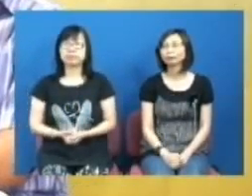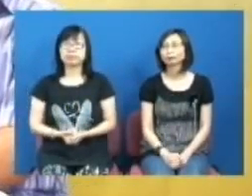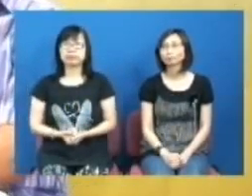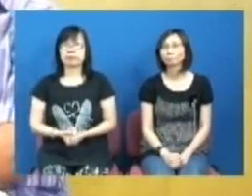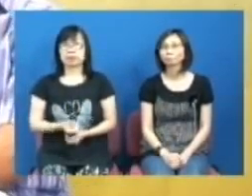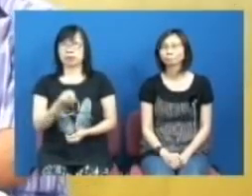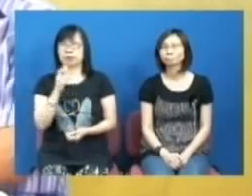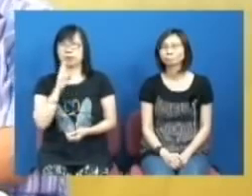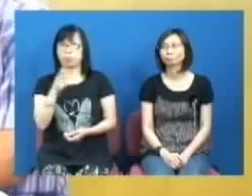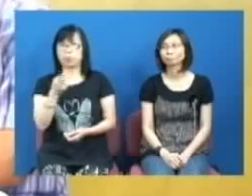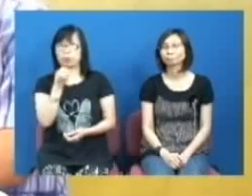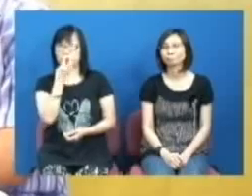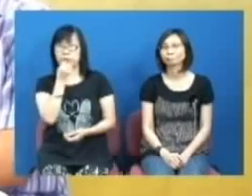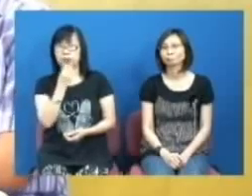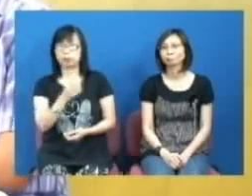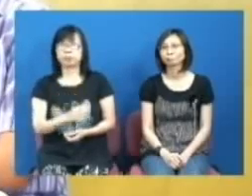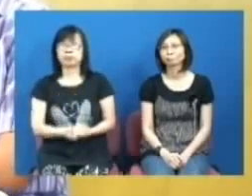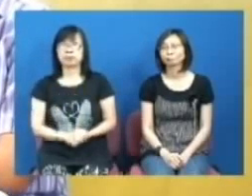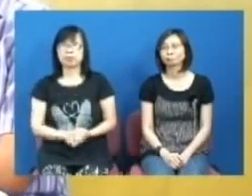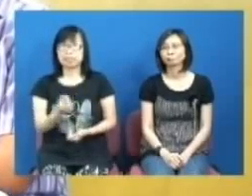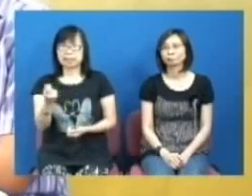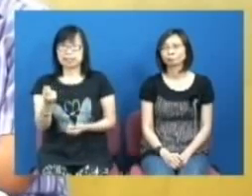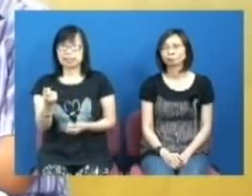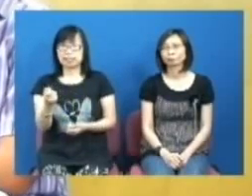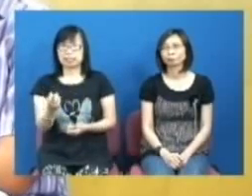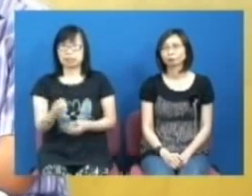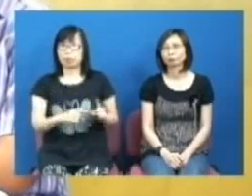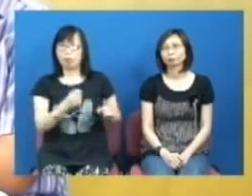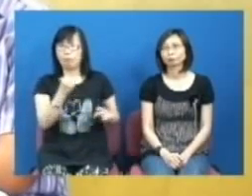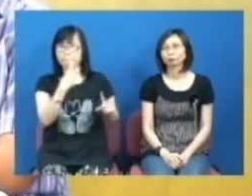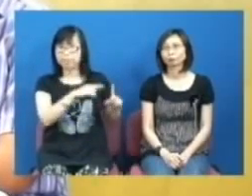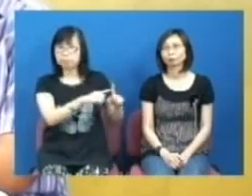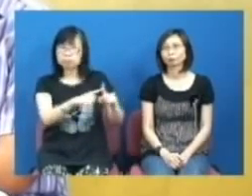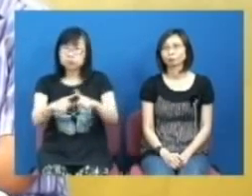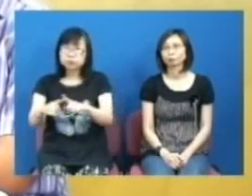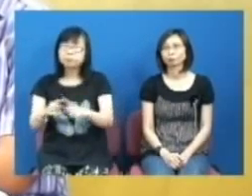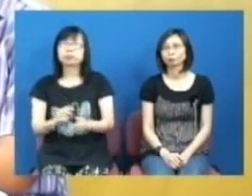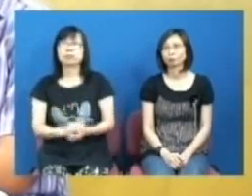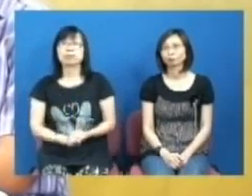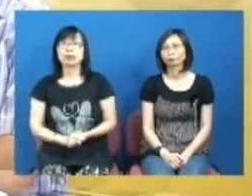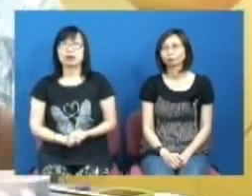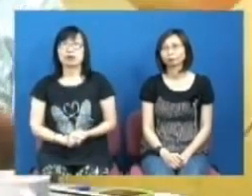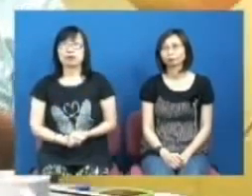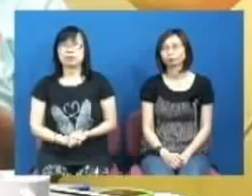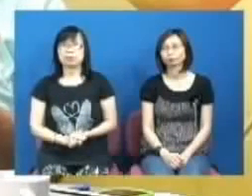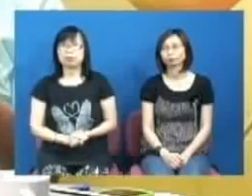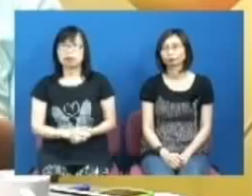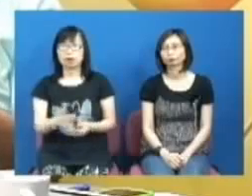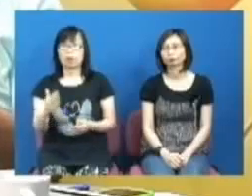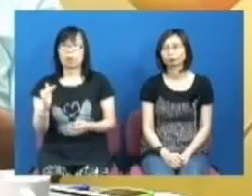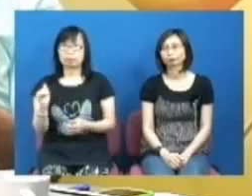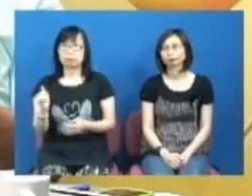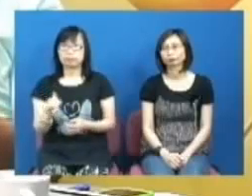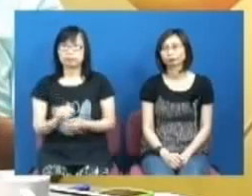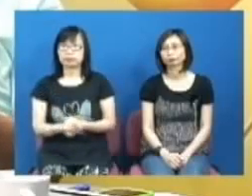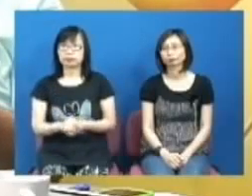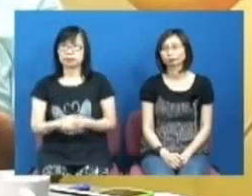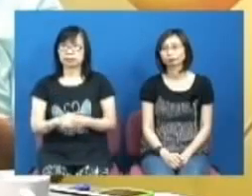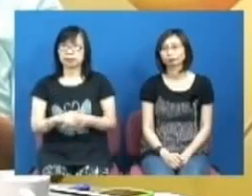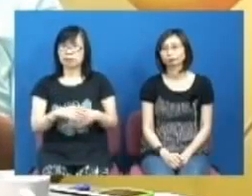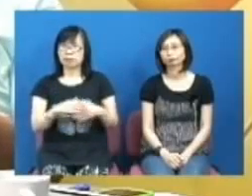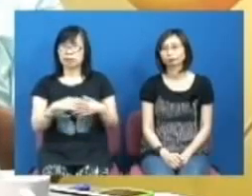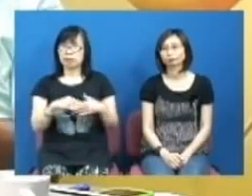加小民主，因為共產黨的力量是大過香港人，所以他可能因此